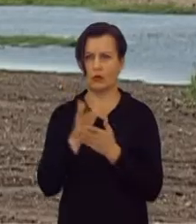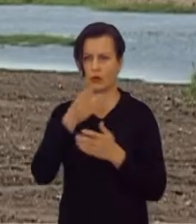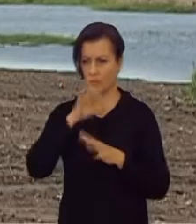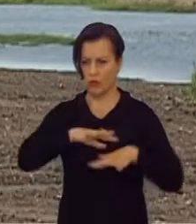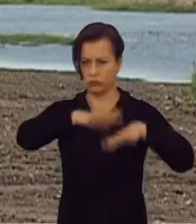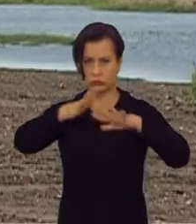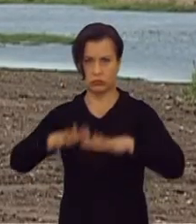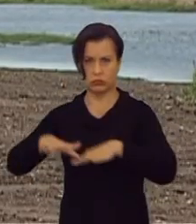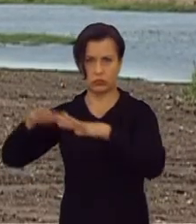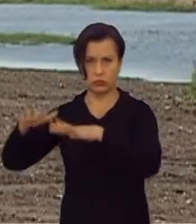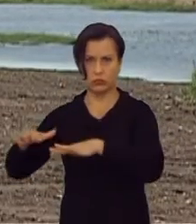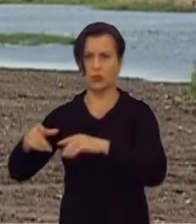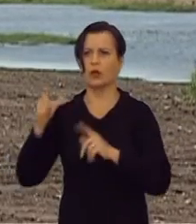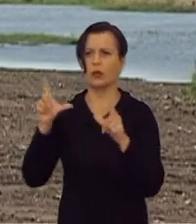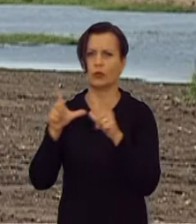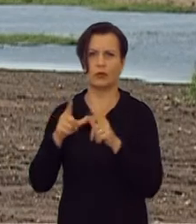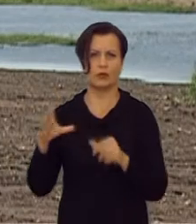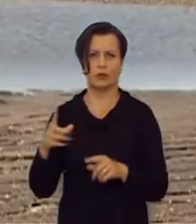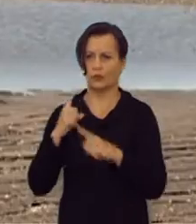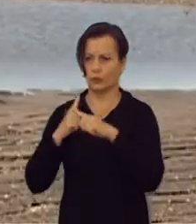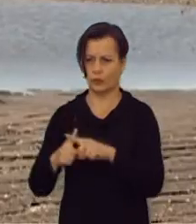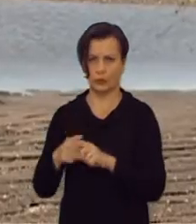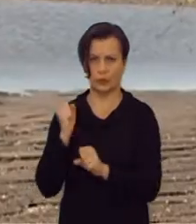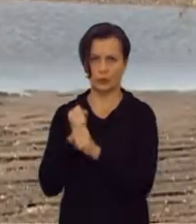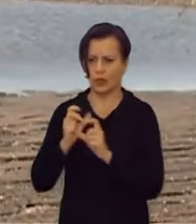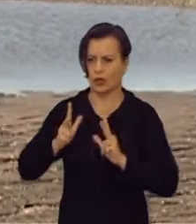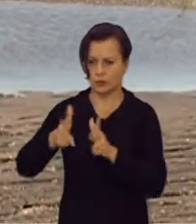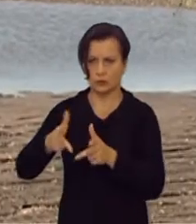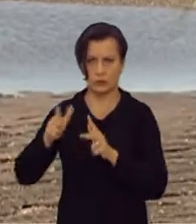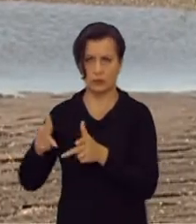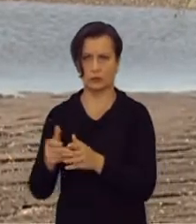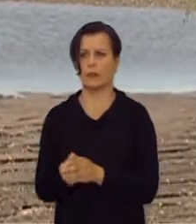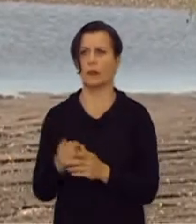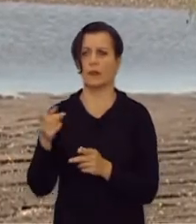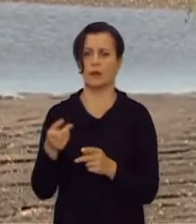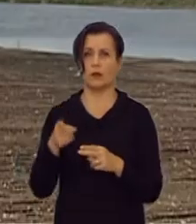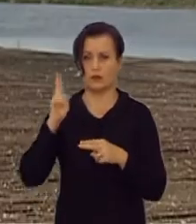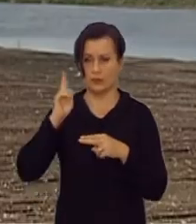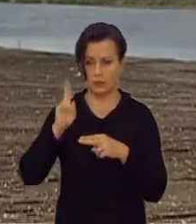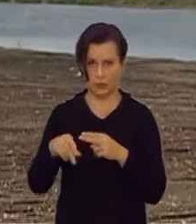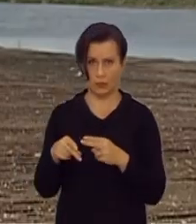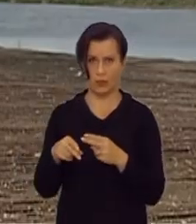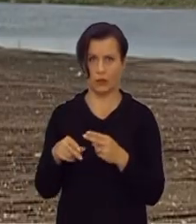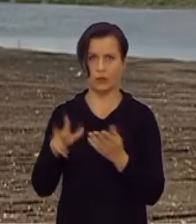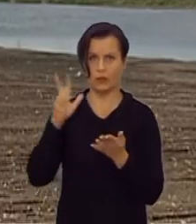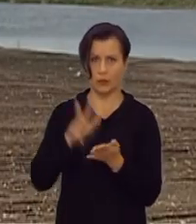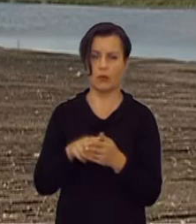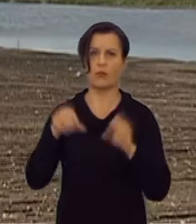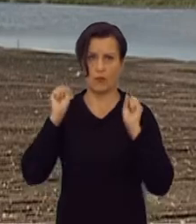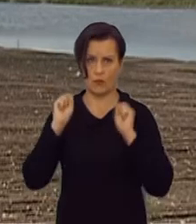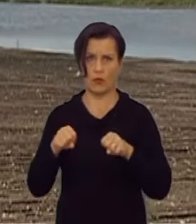kad laukai yra užtvindyti, ūkininkai negali vykdyti veiklos. Apžvelgus visus kriterijus, priėmė sprendimą,